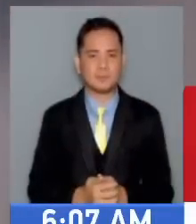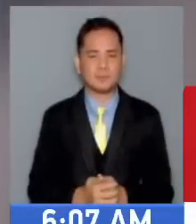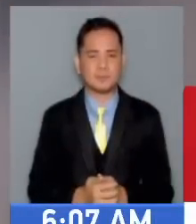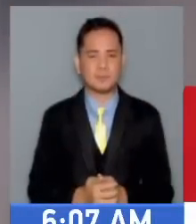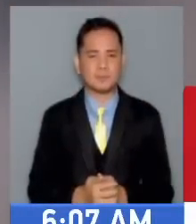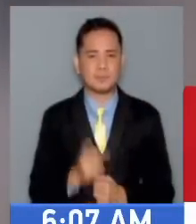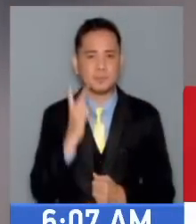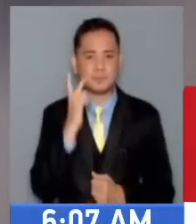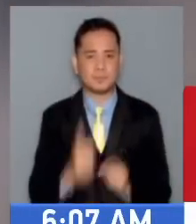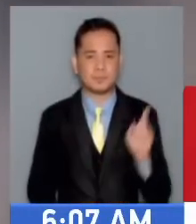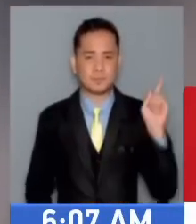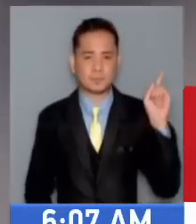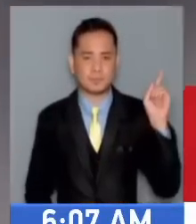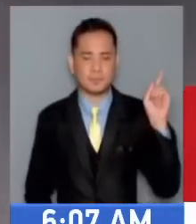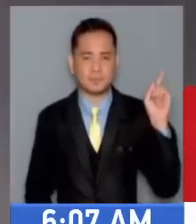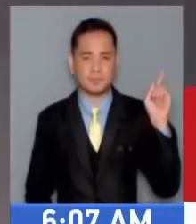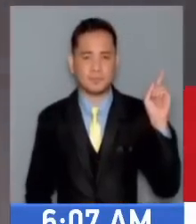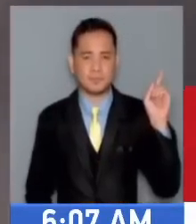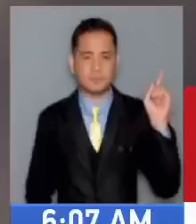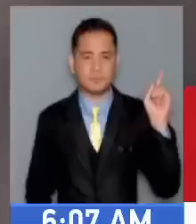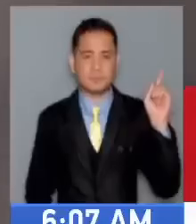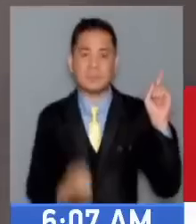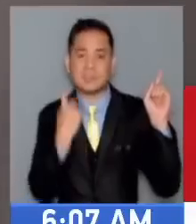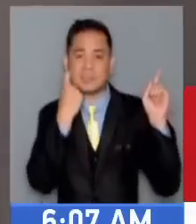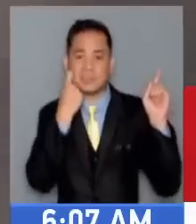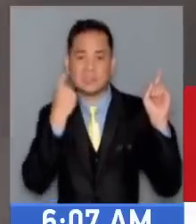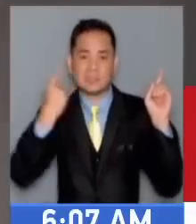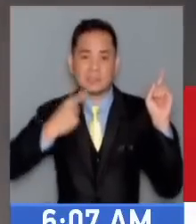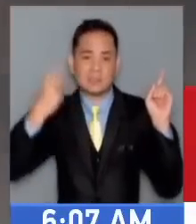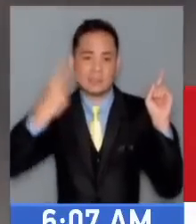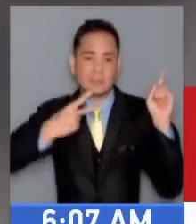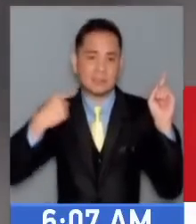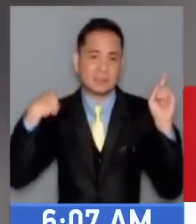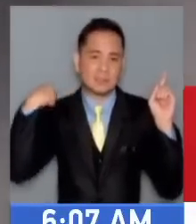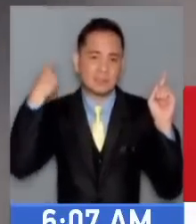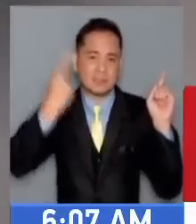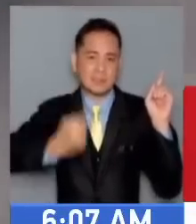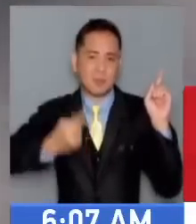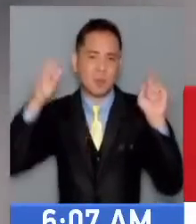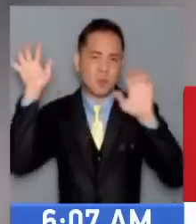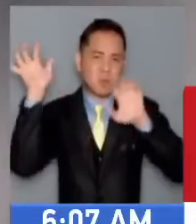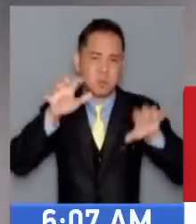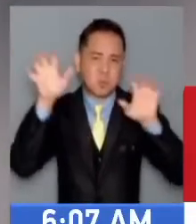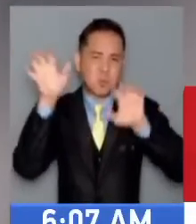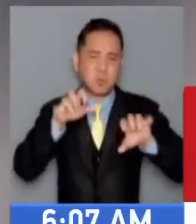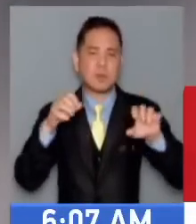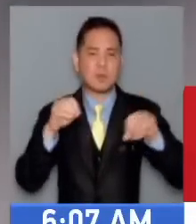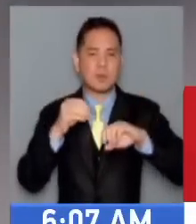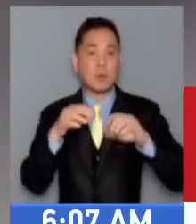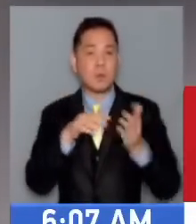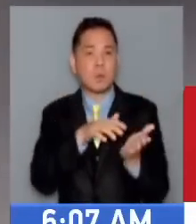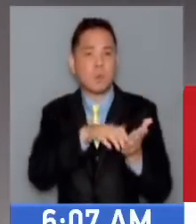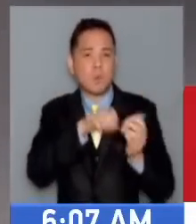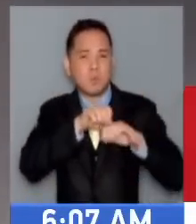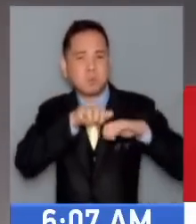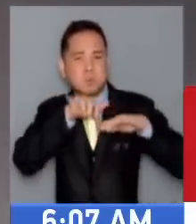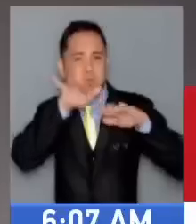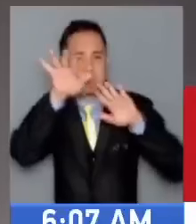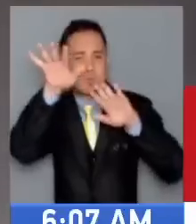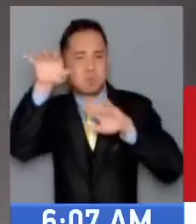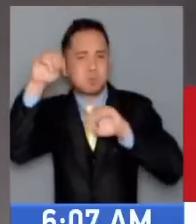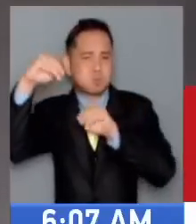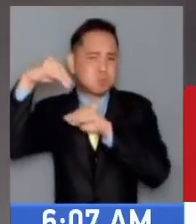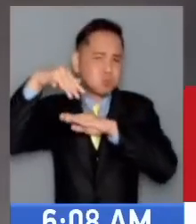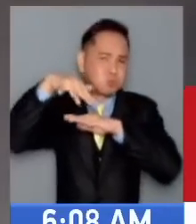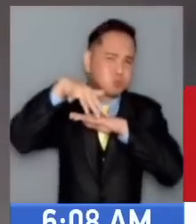Ang pag-ulan nitong mga nakaraang araw ang nakikitang dahilan sa pagguho ng lupa sa Talisay City, Cebu kahapon, kung saan